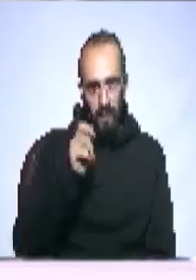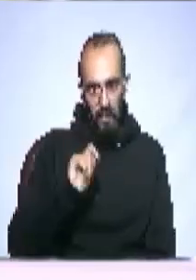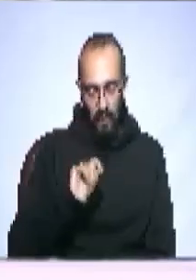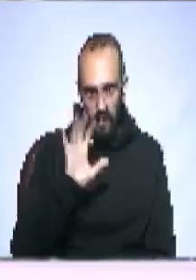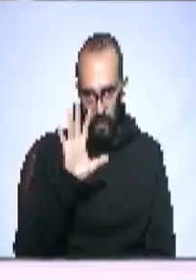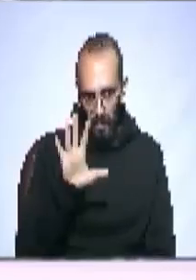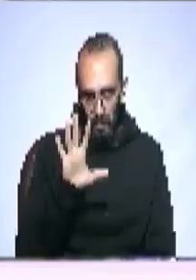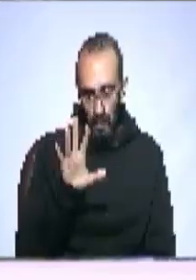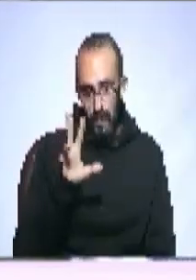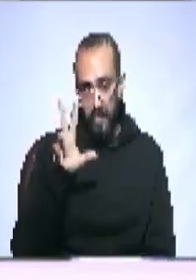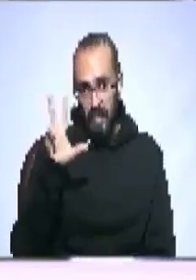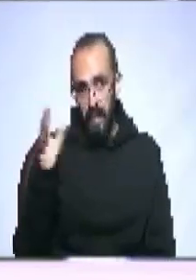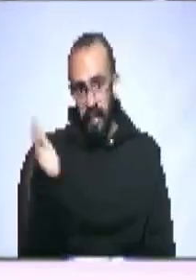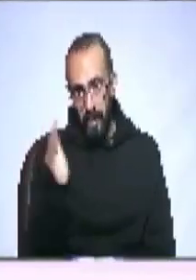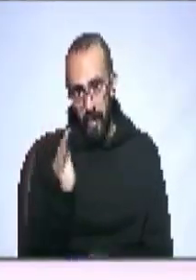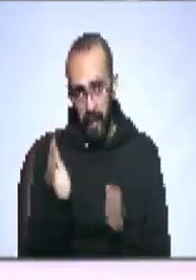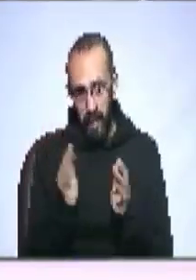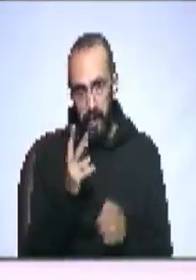دقيق وثلاث معالق نشا،